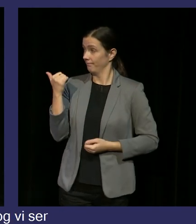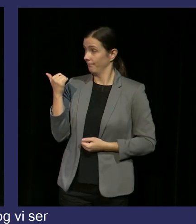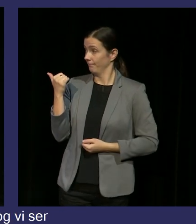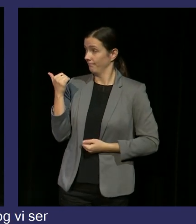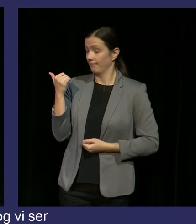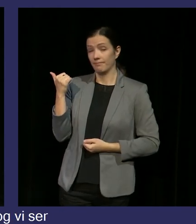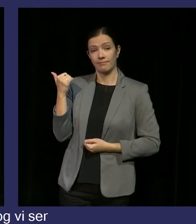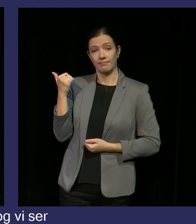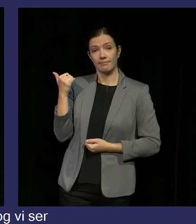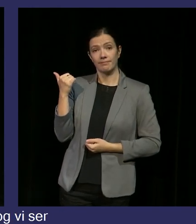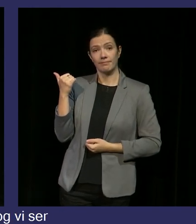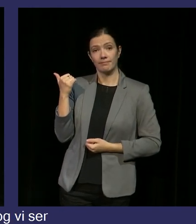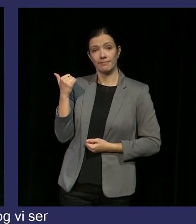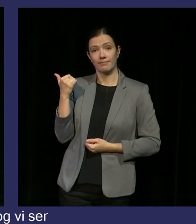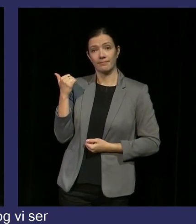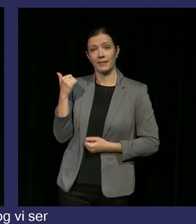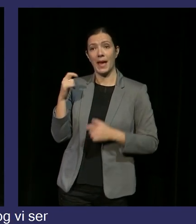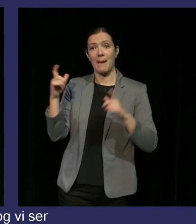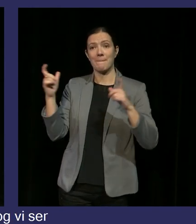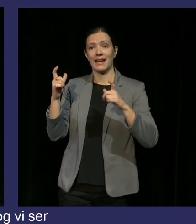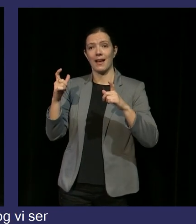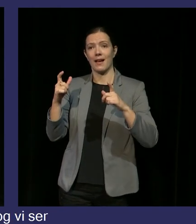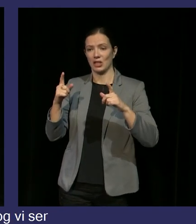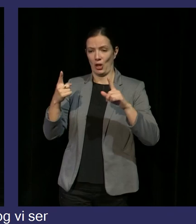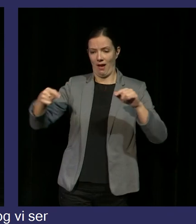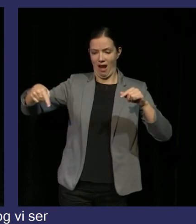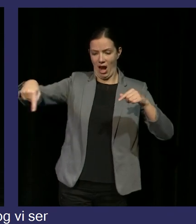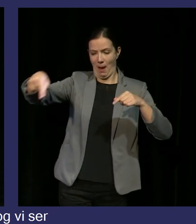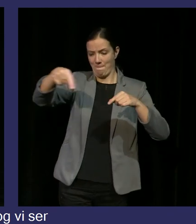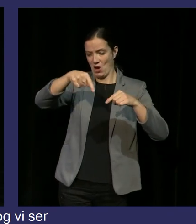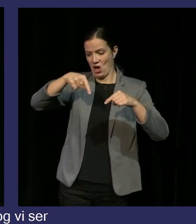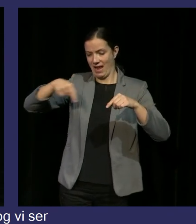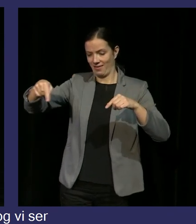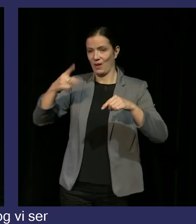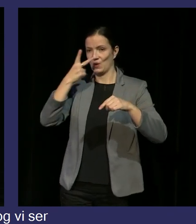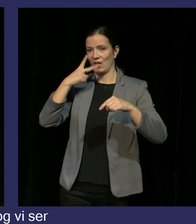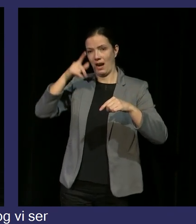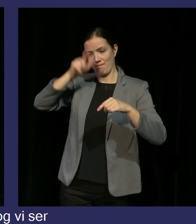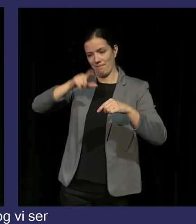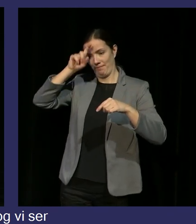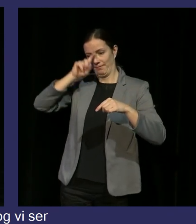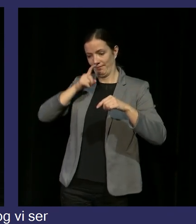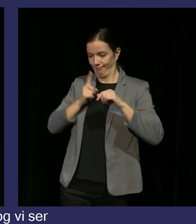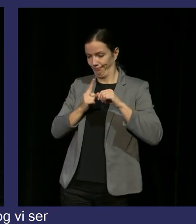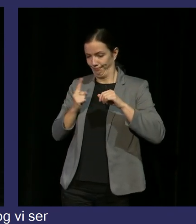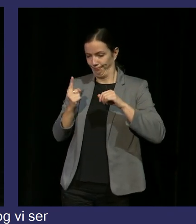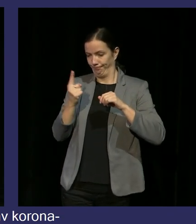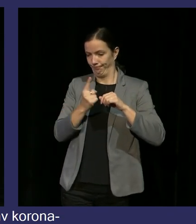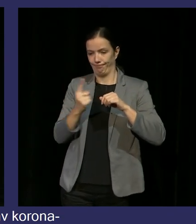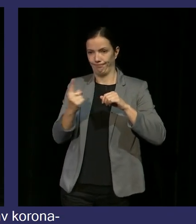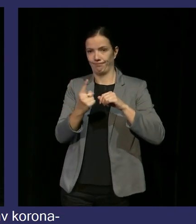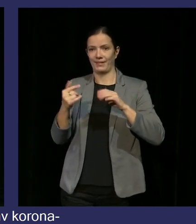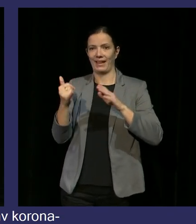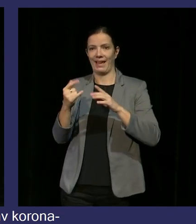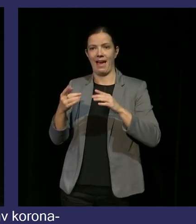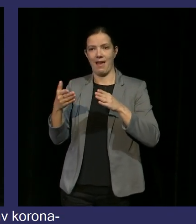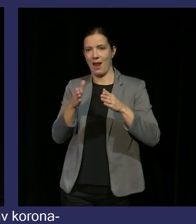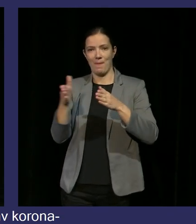bildet, det er av en labyrint, og vi ser folk som går rundt i labyrinten. Og det tenkte vi at det var